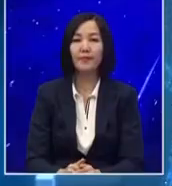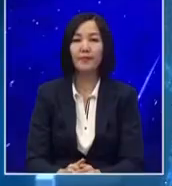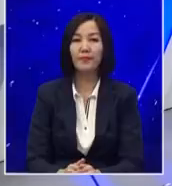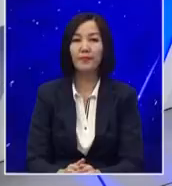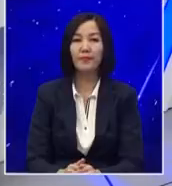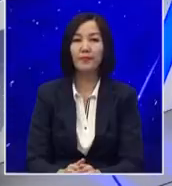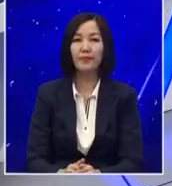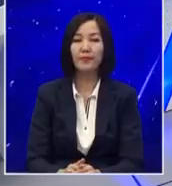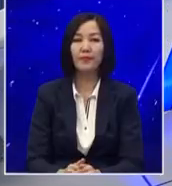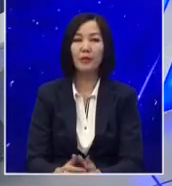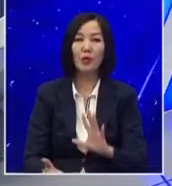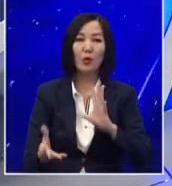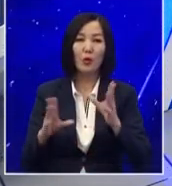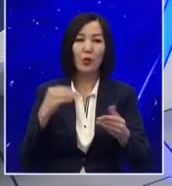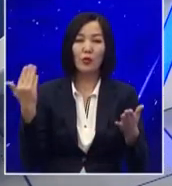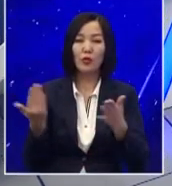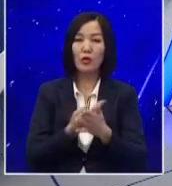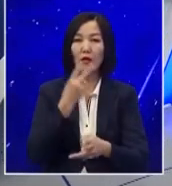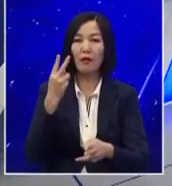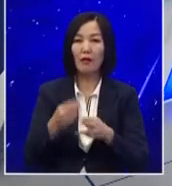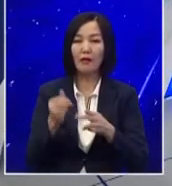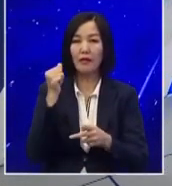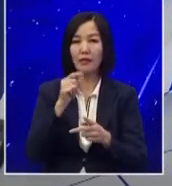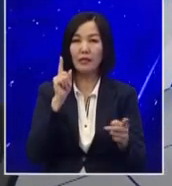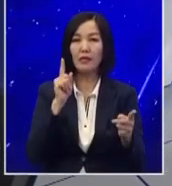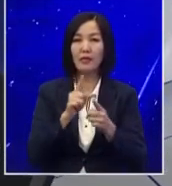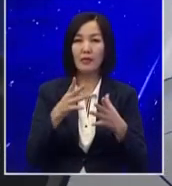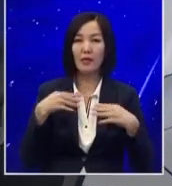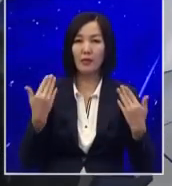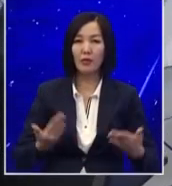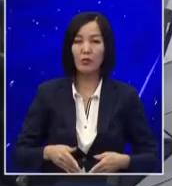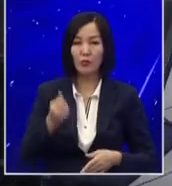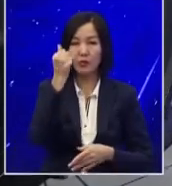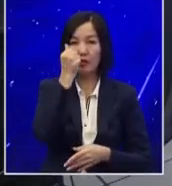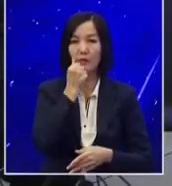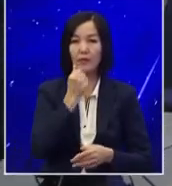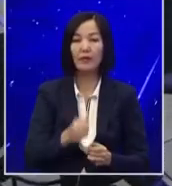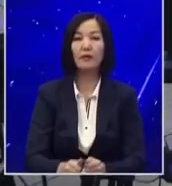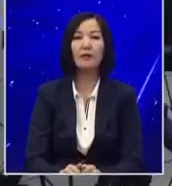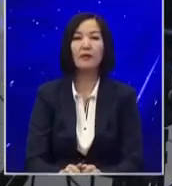Қадірменді көрермен, бүгінге осы, келер күні амандықта, саулықта қауышайық.